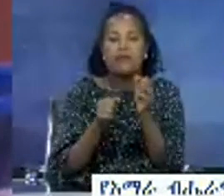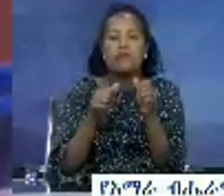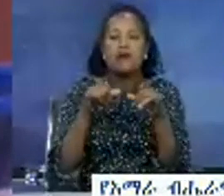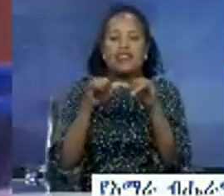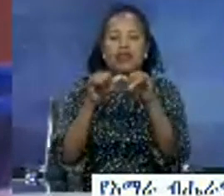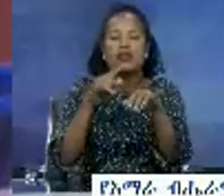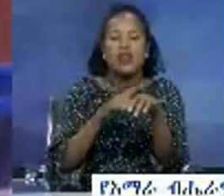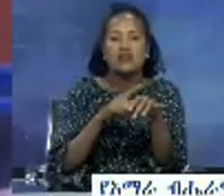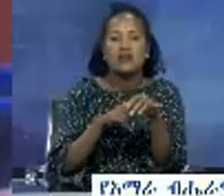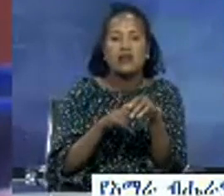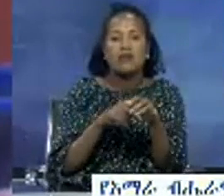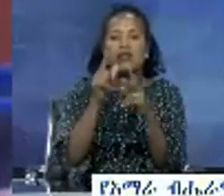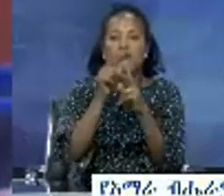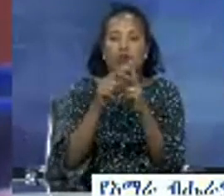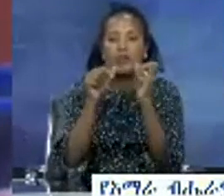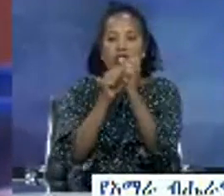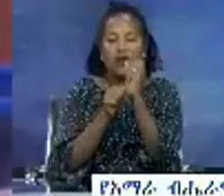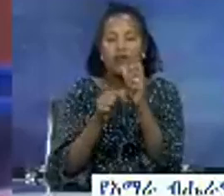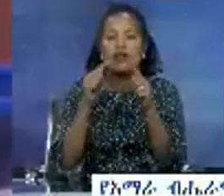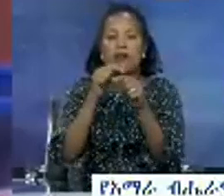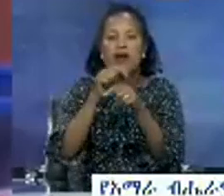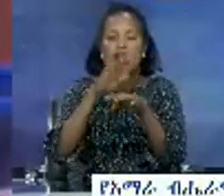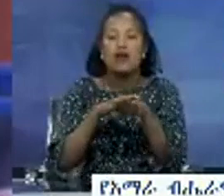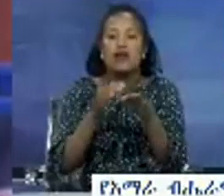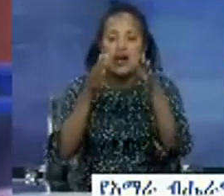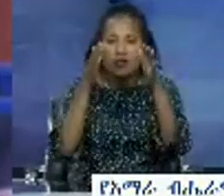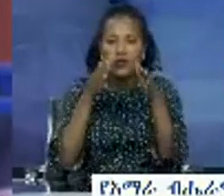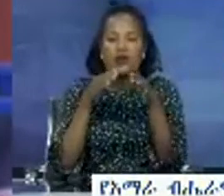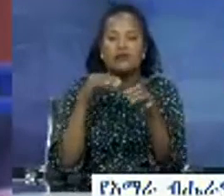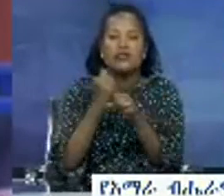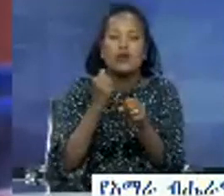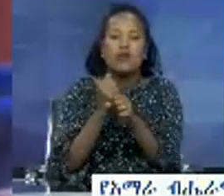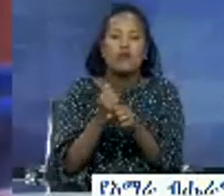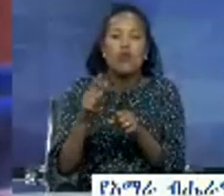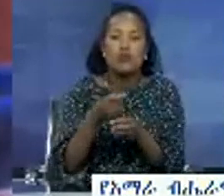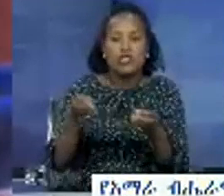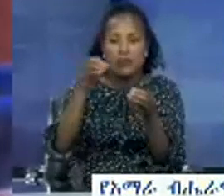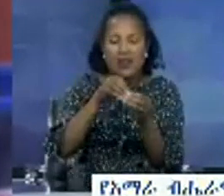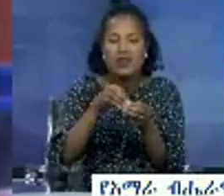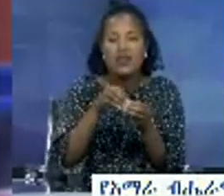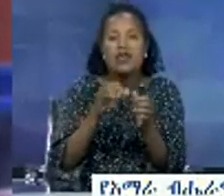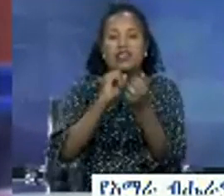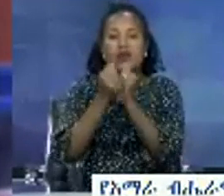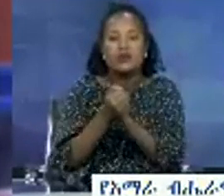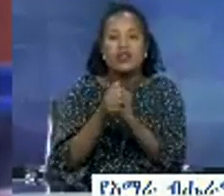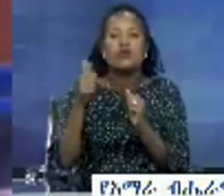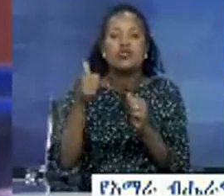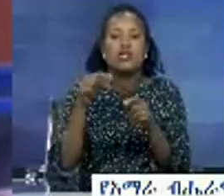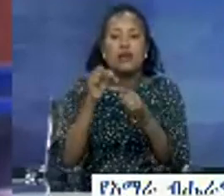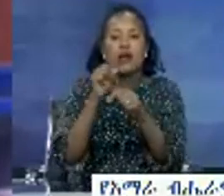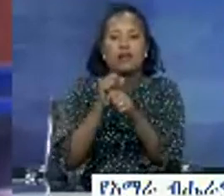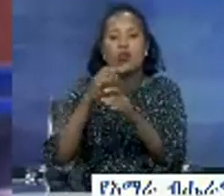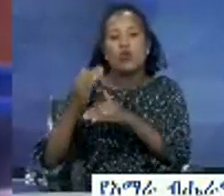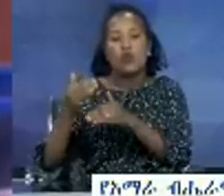ጊዜያት በተመረጡ መሰረታዊ ተግባራት ላይ አተኩረን የምንረባረብ ከመሆኑ በተጨማሪ ሌሎች ተግባራትንም ጎን